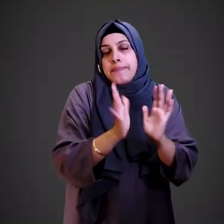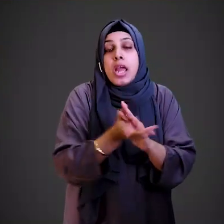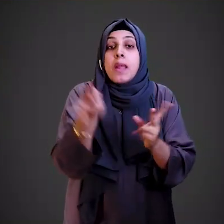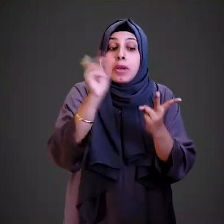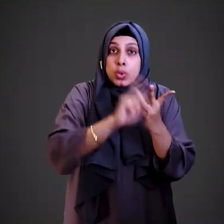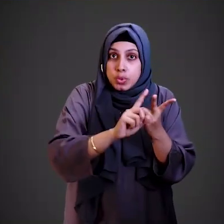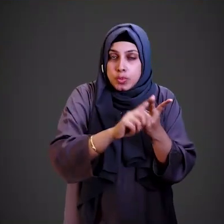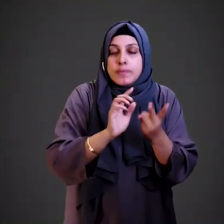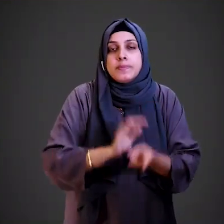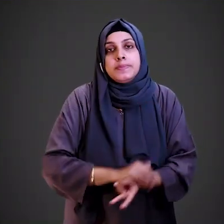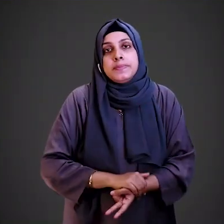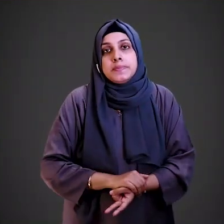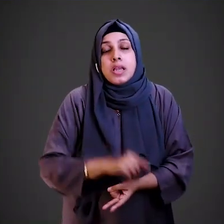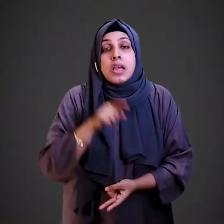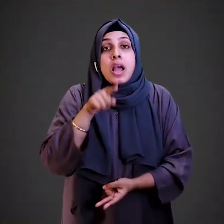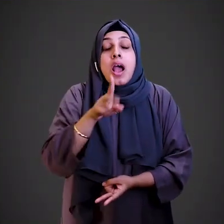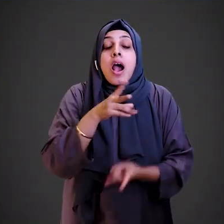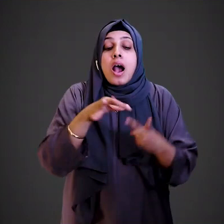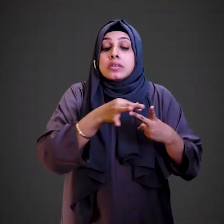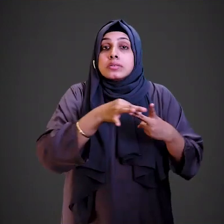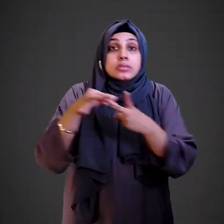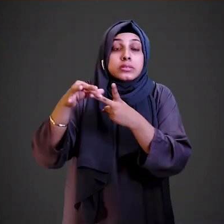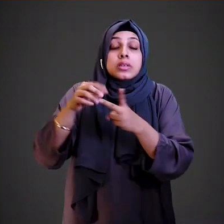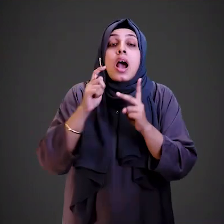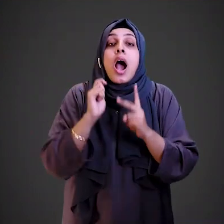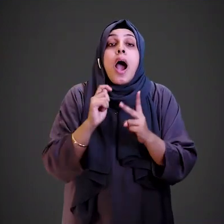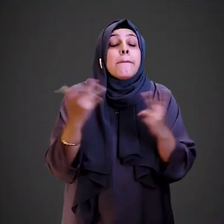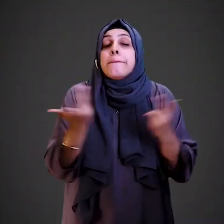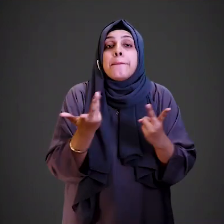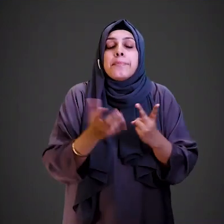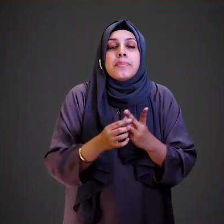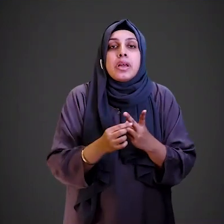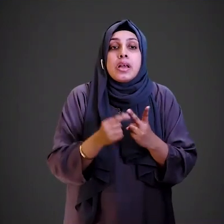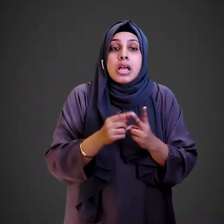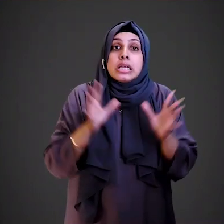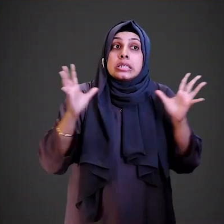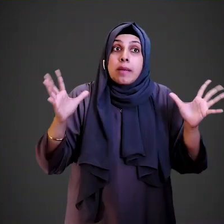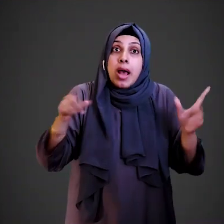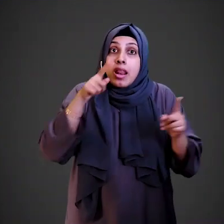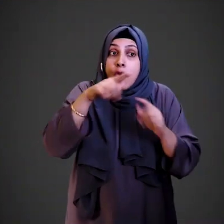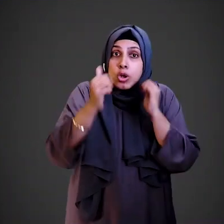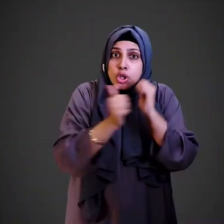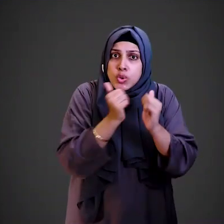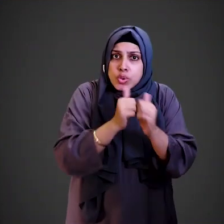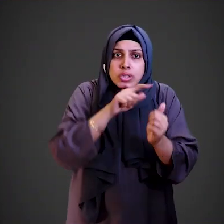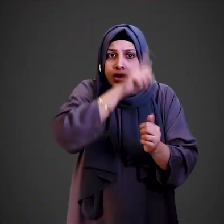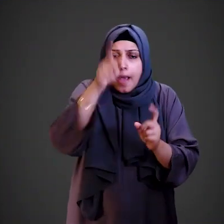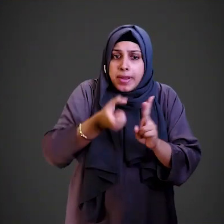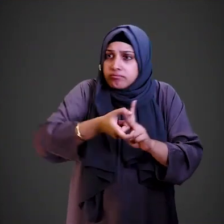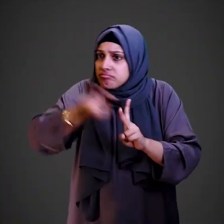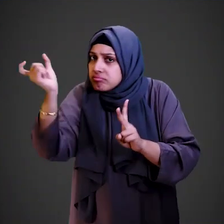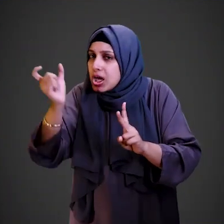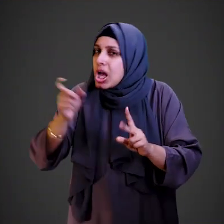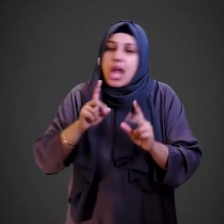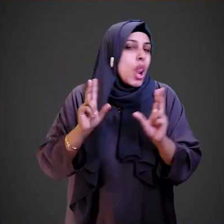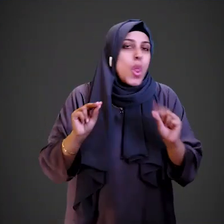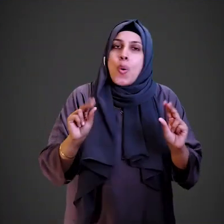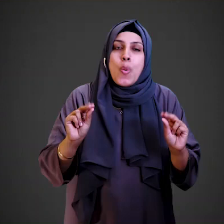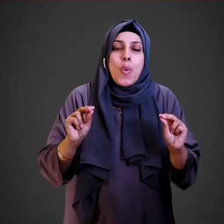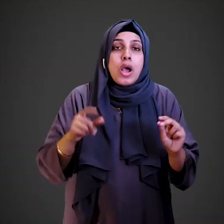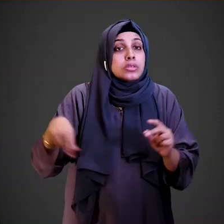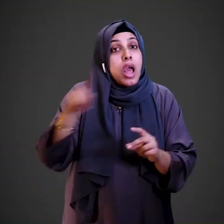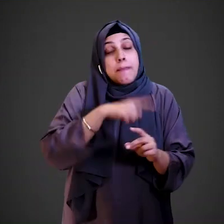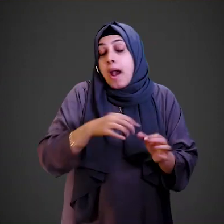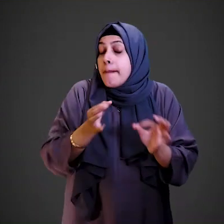2, इसकी एक ख़ास खसूसियत ये है कि पब्लिक गुड के इस्तेमाल से किसी को खारिज करना नामुमकिन है